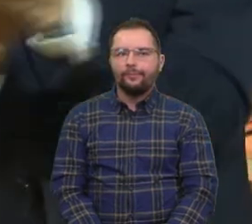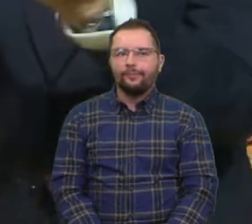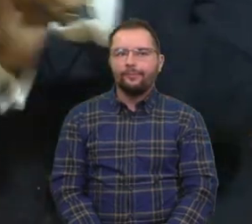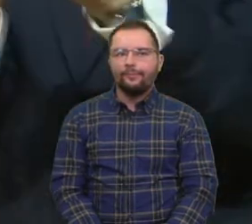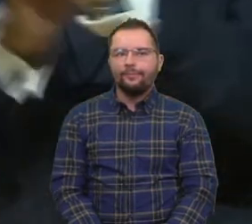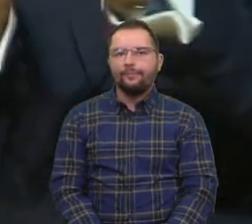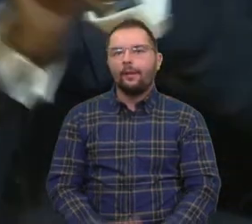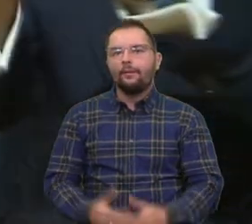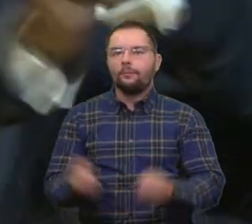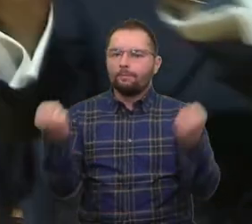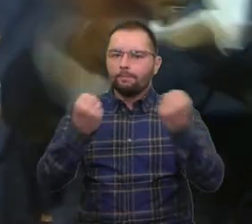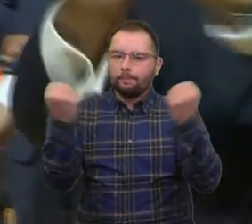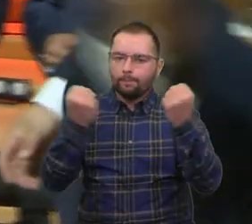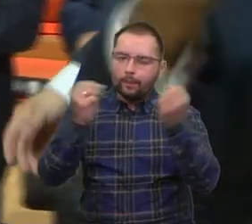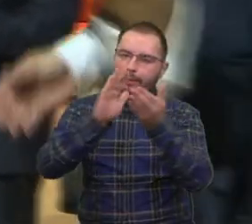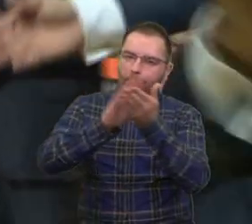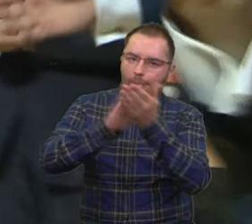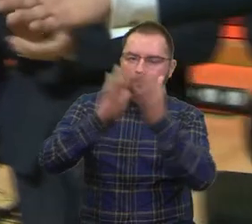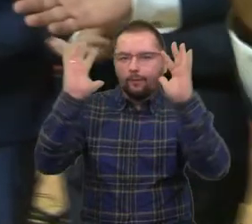Wielkie brawa.